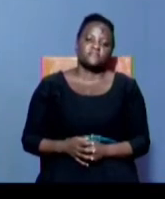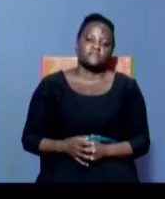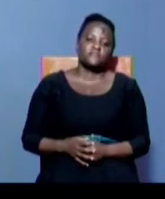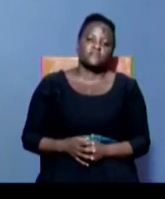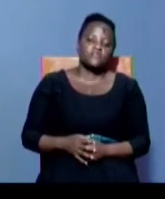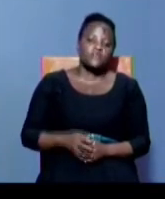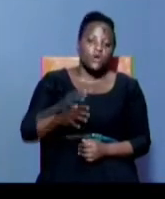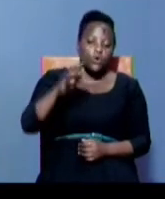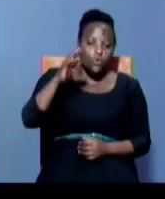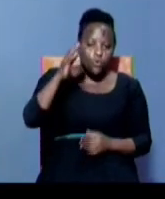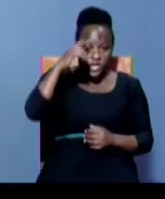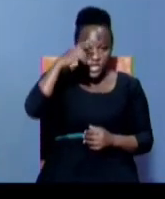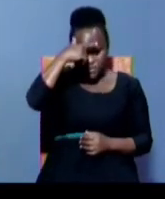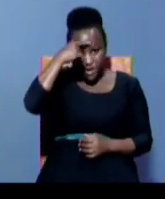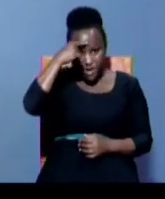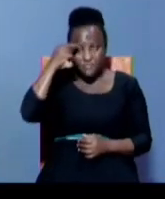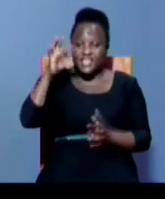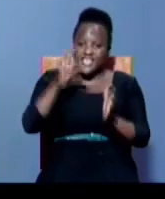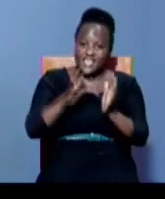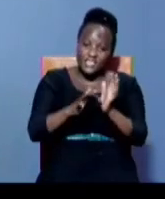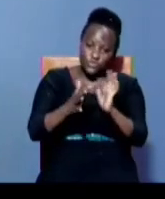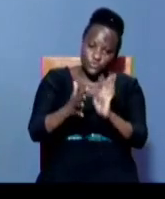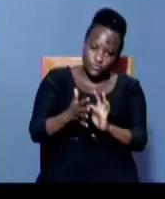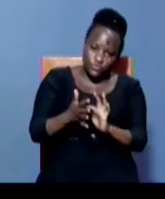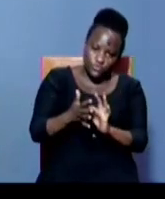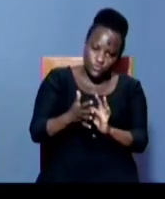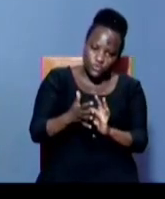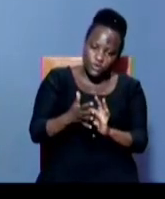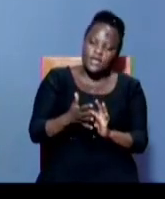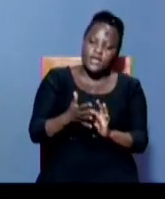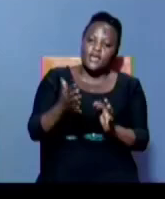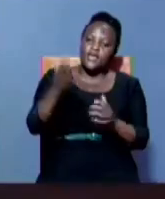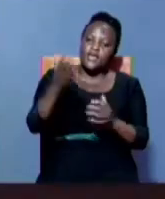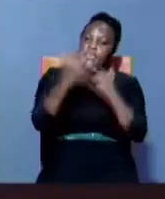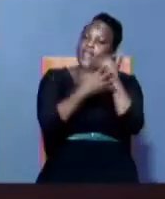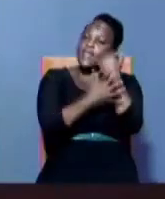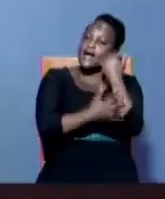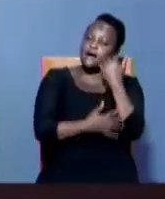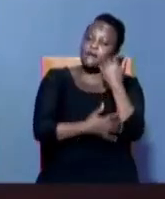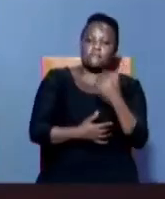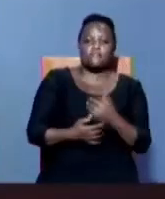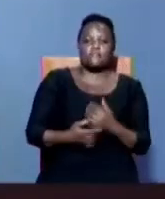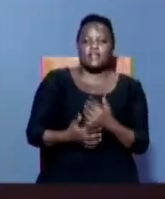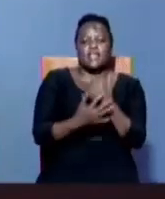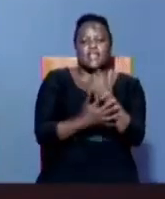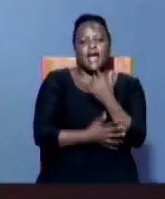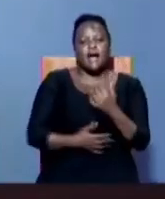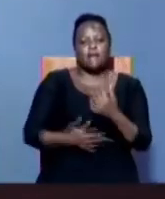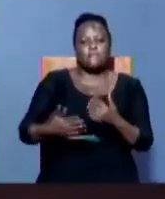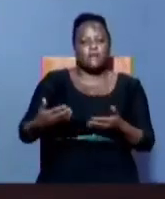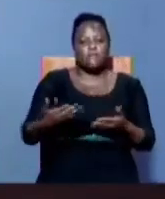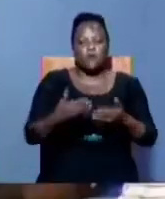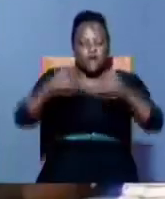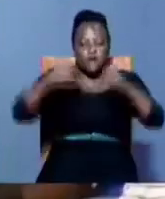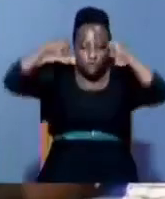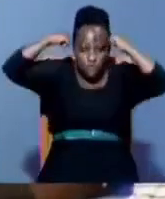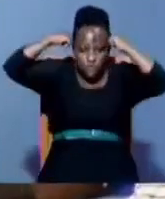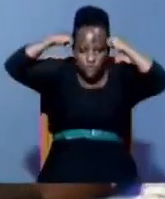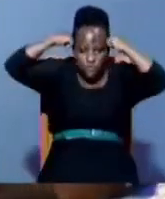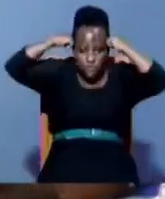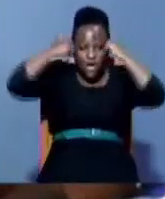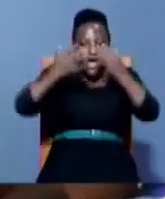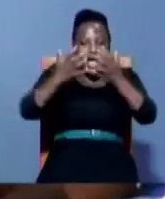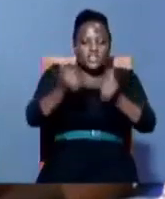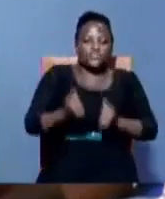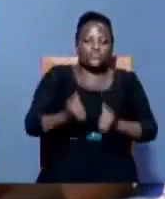Unapomwamini Yesu, ile damu iliyokuja pale ni damu ya mwana kondoo achukuae dhambi ya nini?